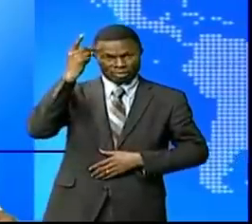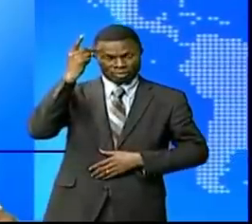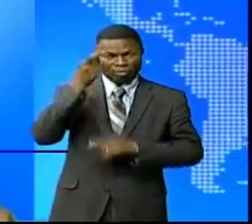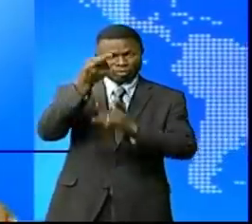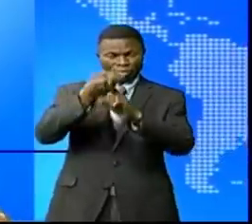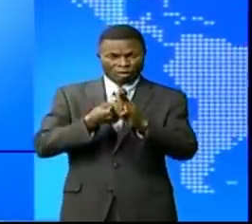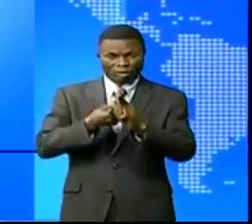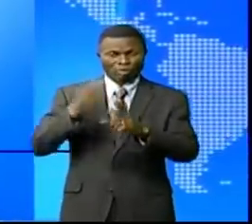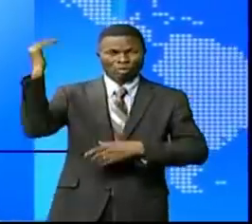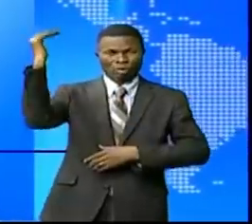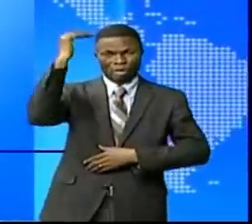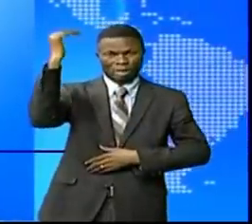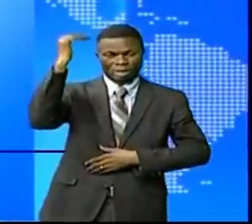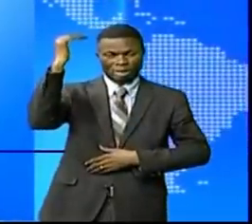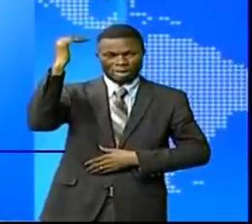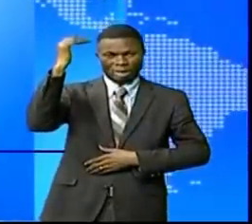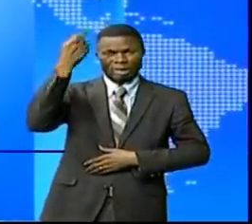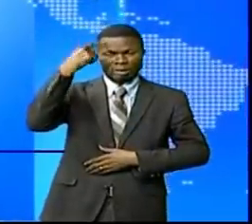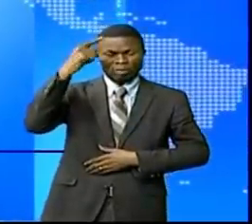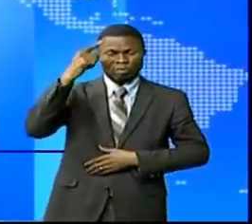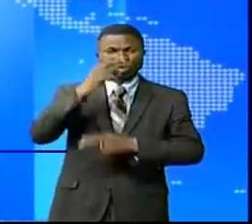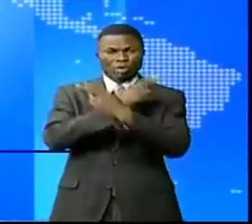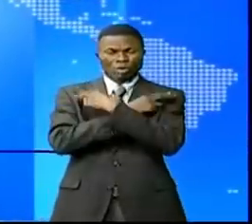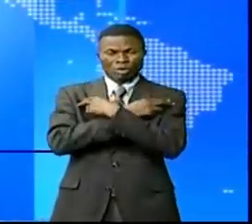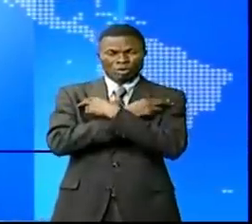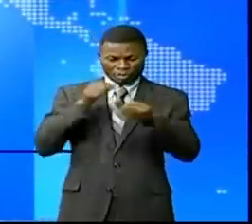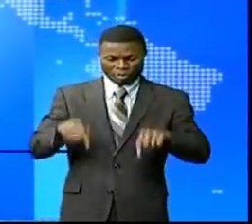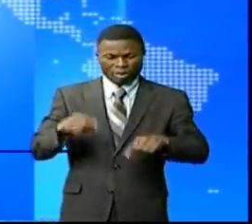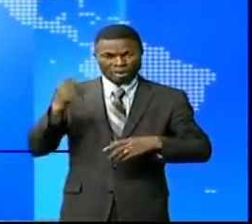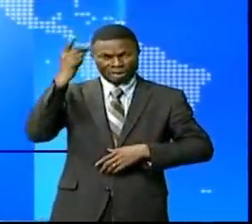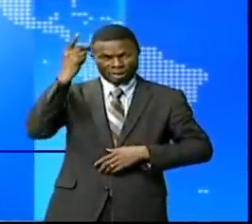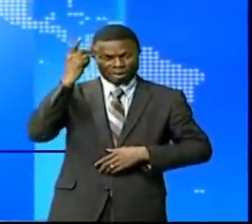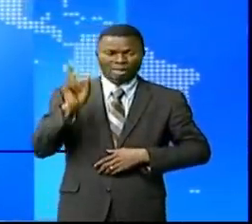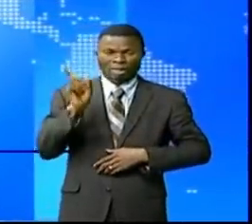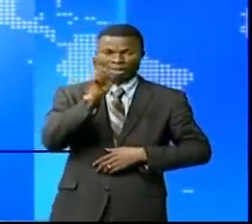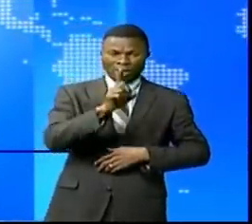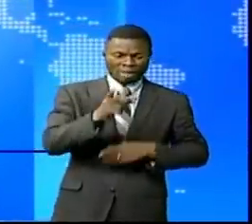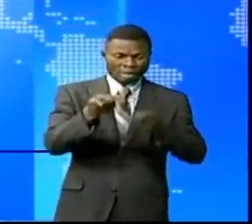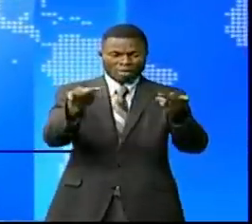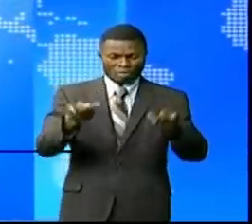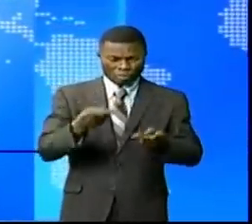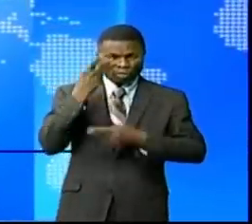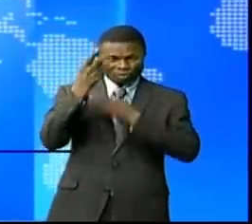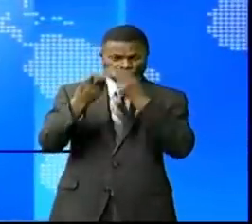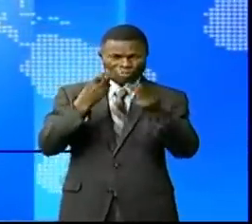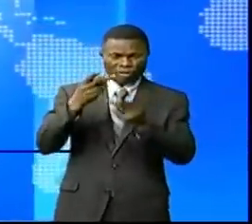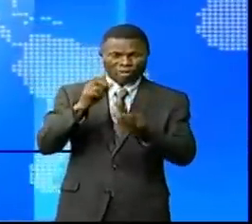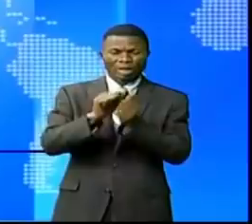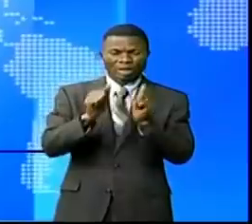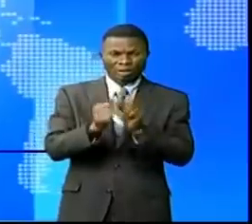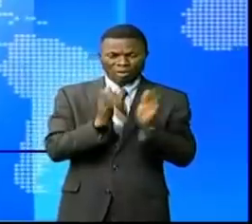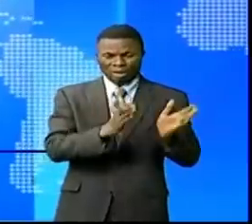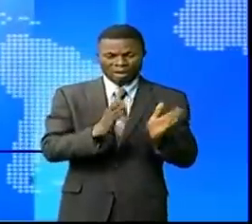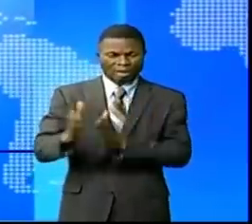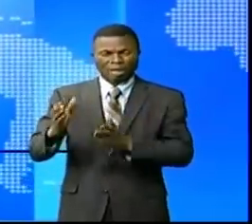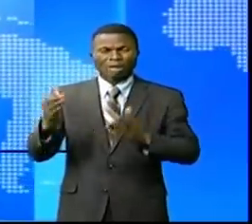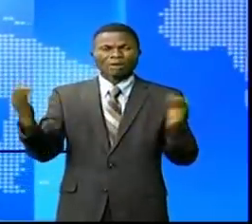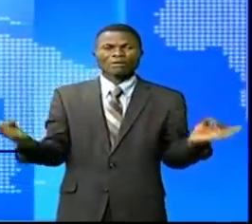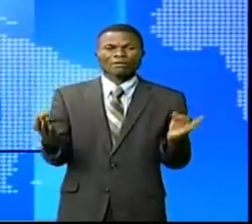de décembre. Profitant de son séjour en RDC, il est allé sur place pour s'imprégner de préparatifs de